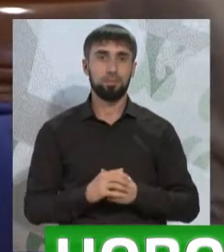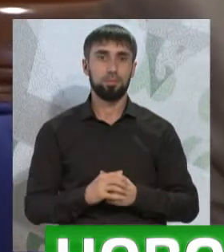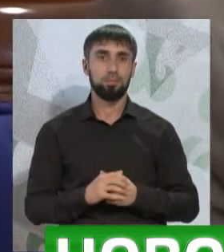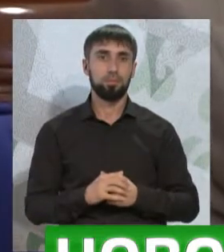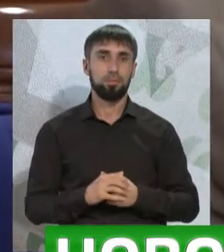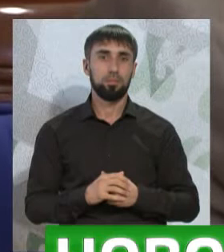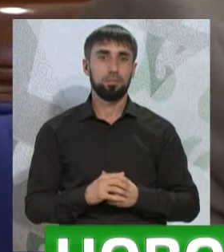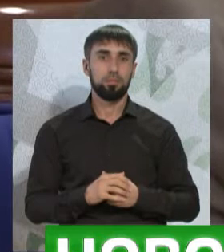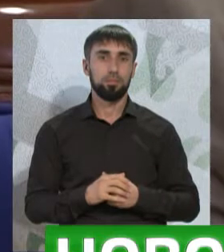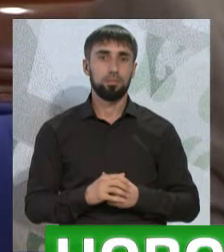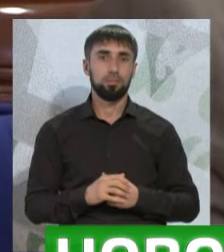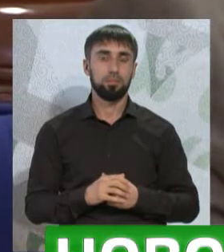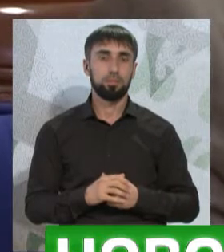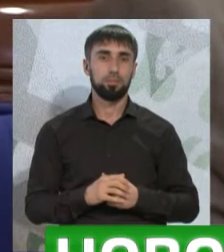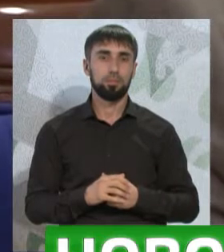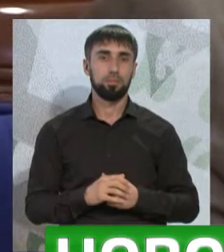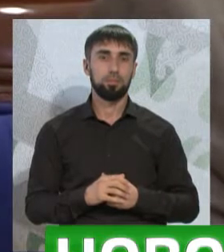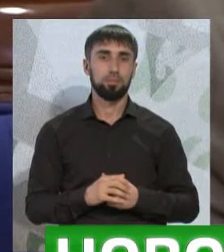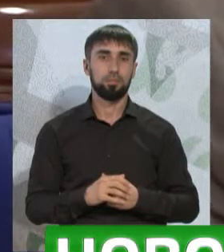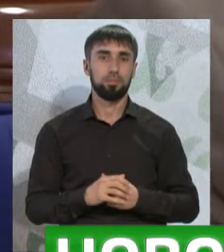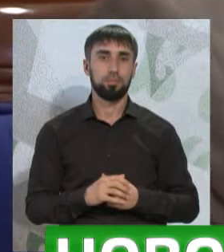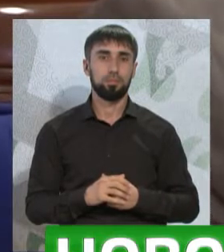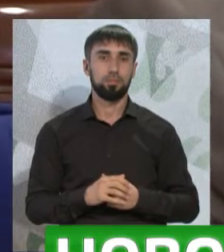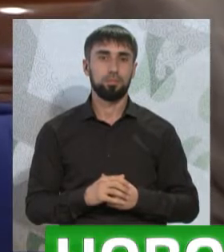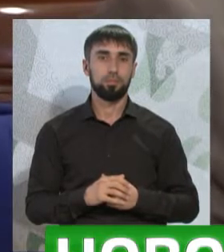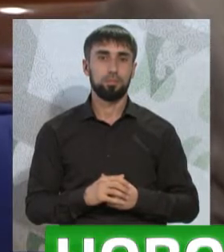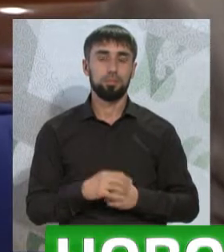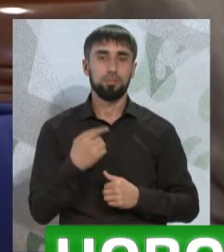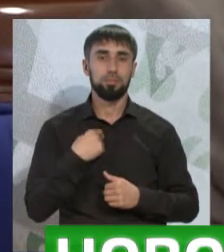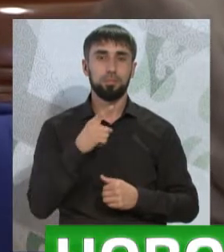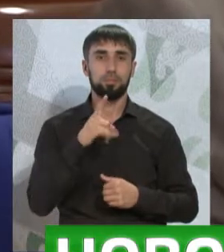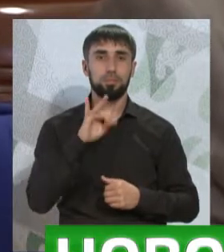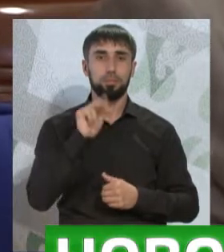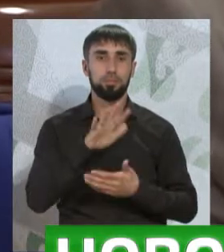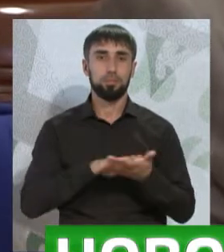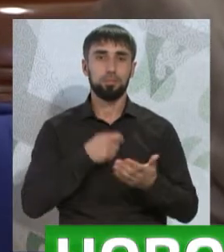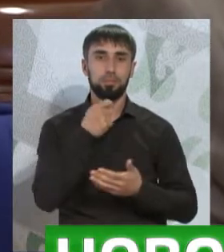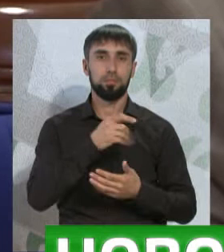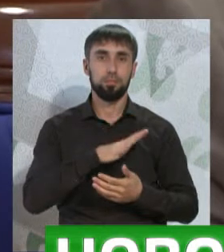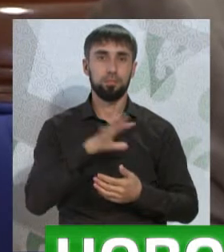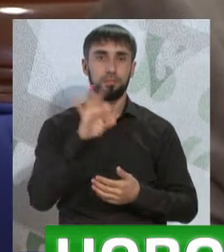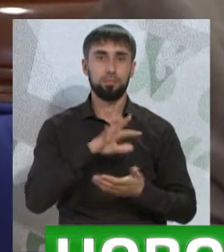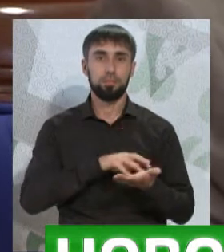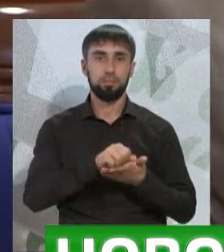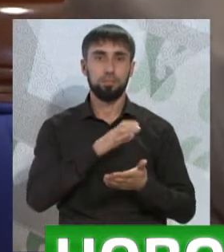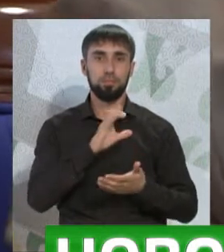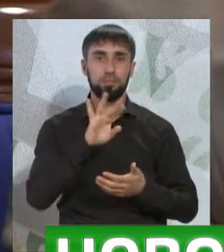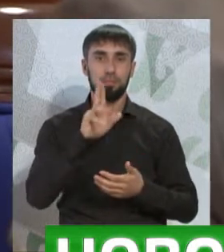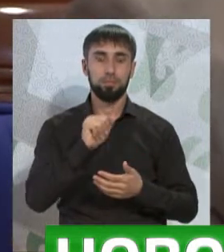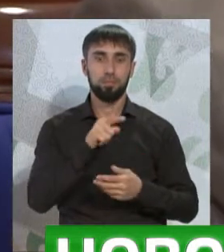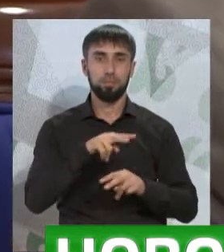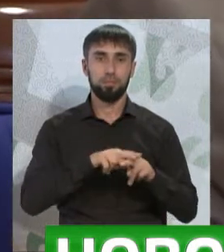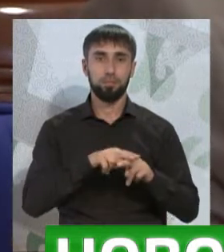уже выполнены. Данная свалка, наша заявка уже направлена. И площадь рекультивации данной свалки